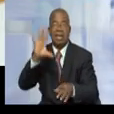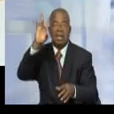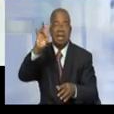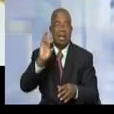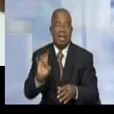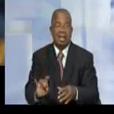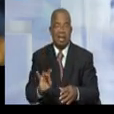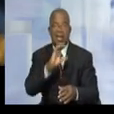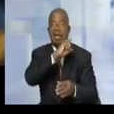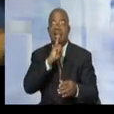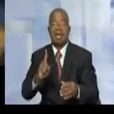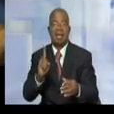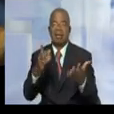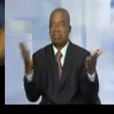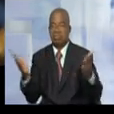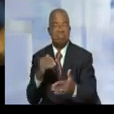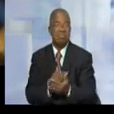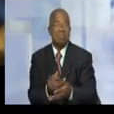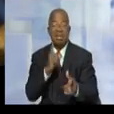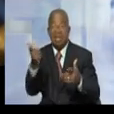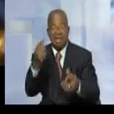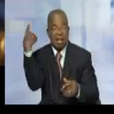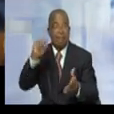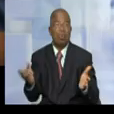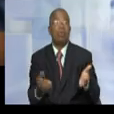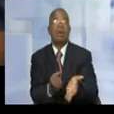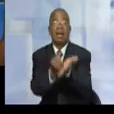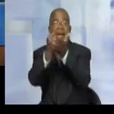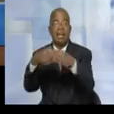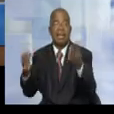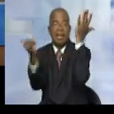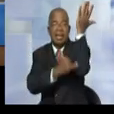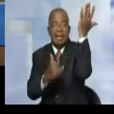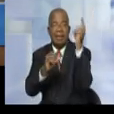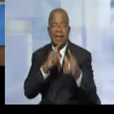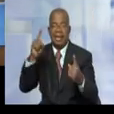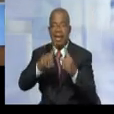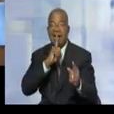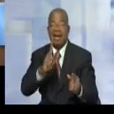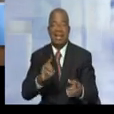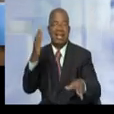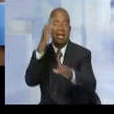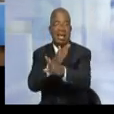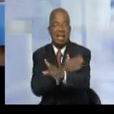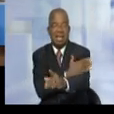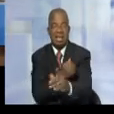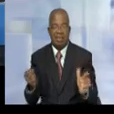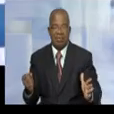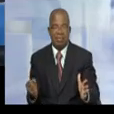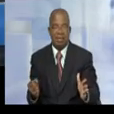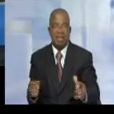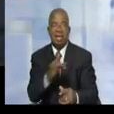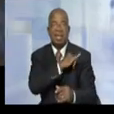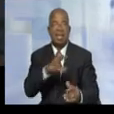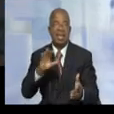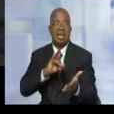est un outil au service du développement du continent. Les interventions du FAGAS dans l'espace communautaire sont